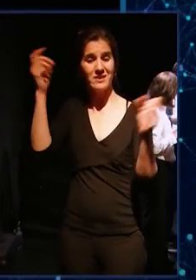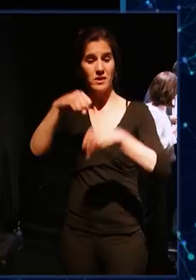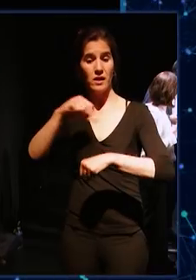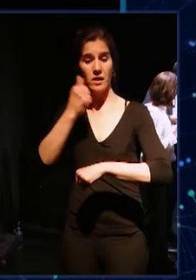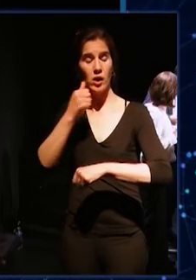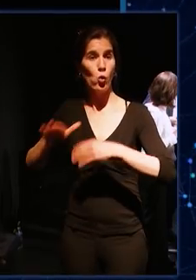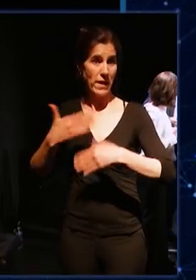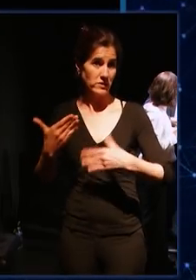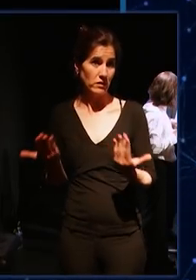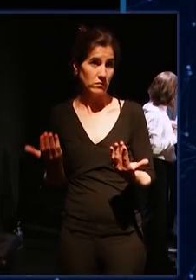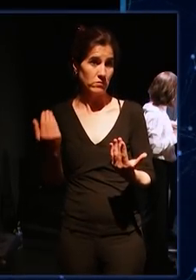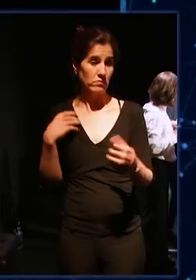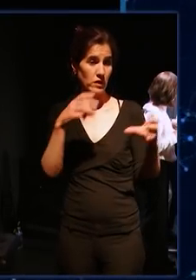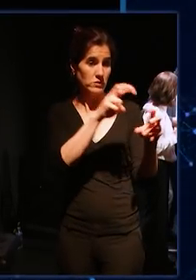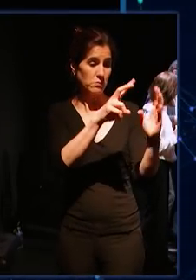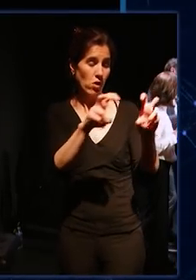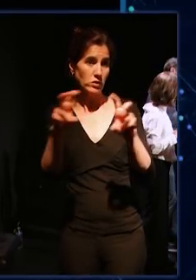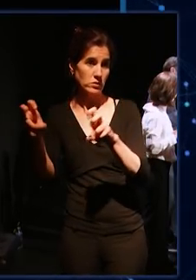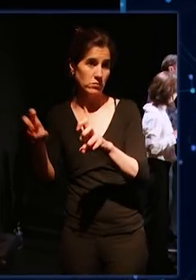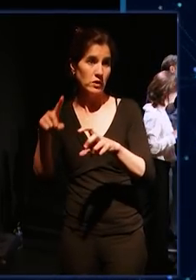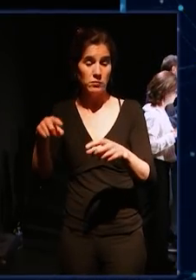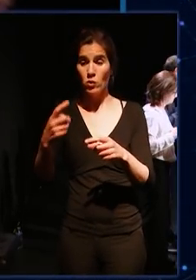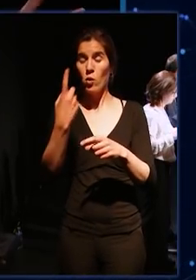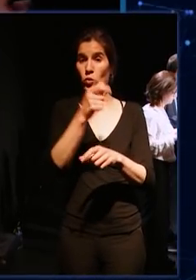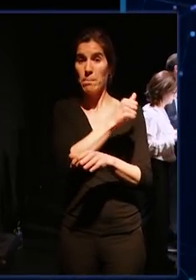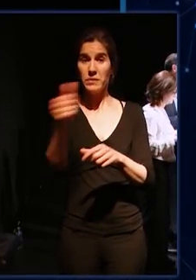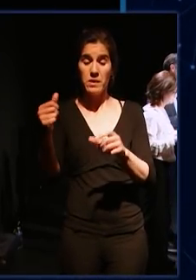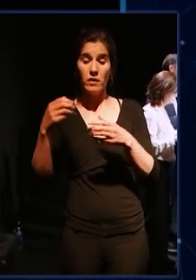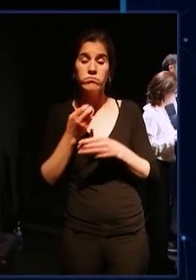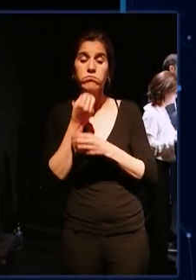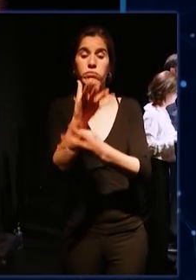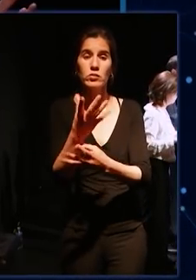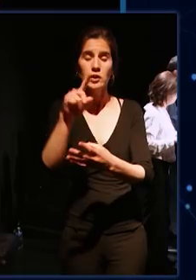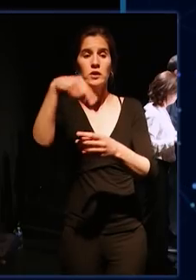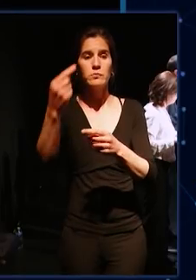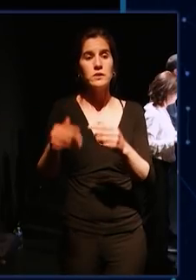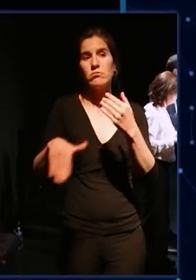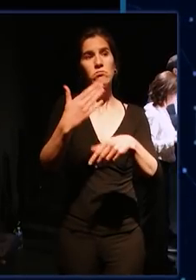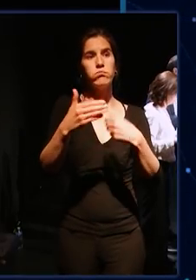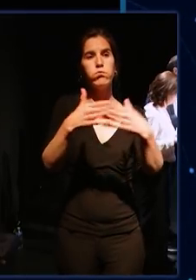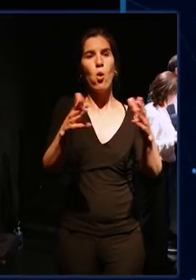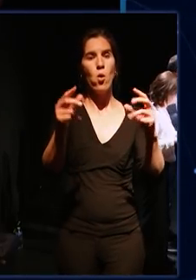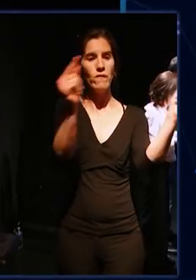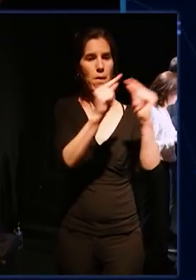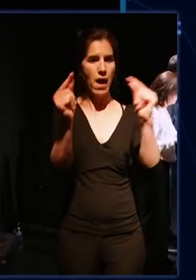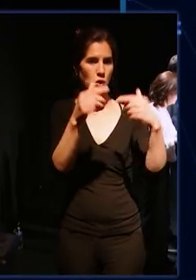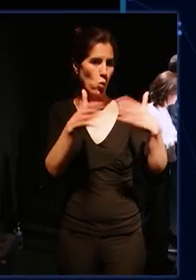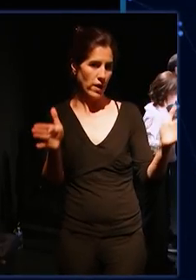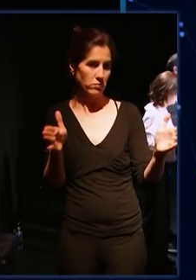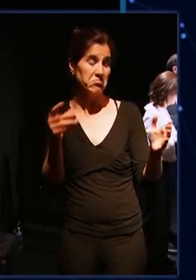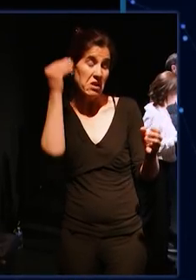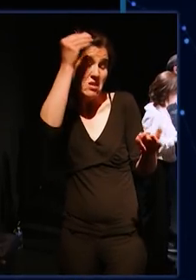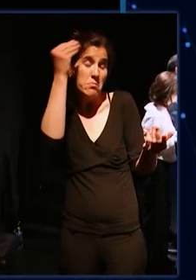d'aquesta primera intervenció doncs, el que farem serà un debat ja obert. Hem considerat que era millor fer-ho així que